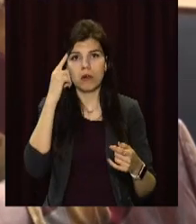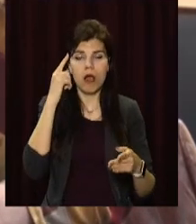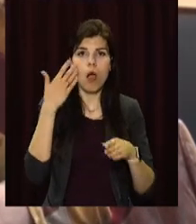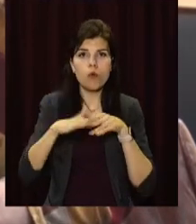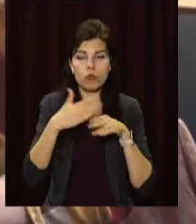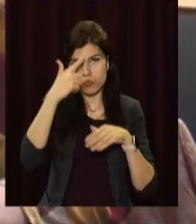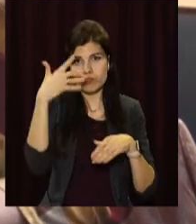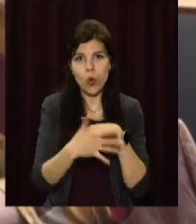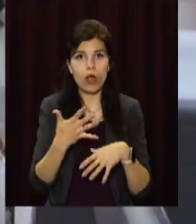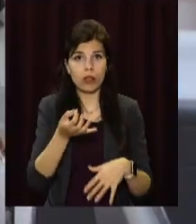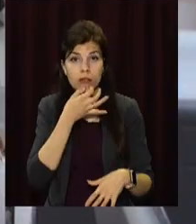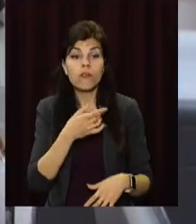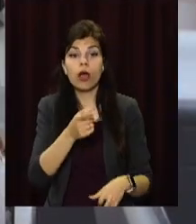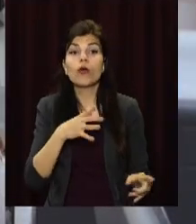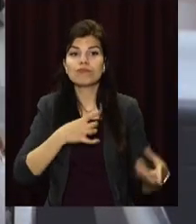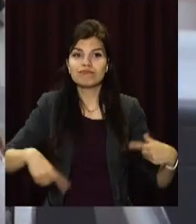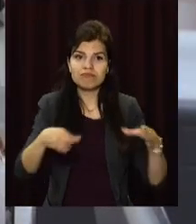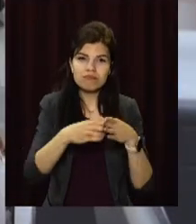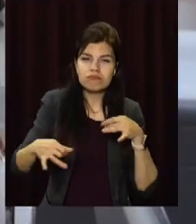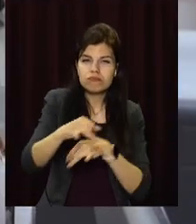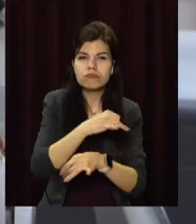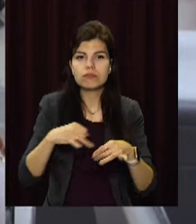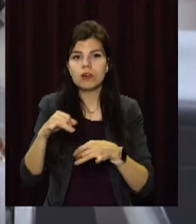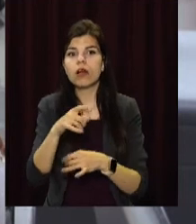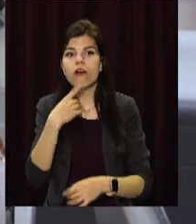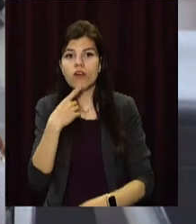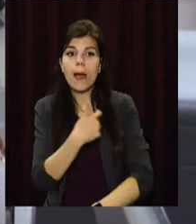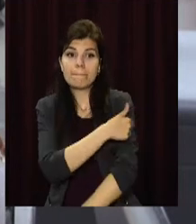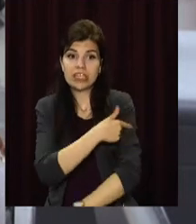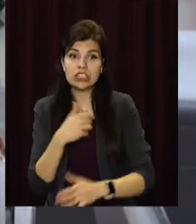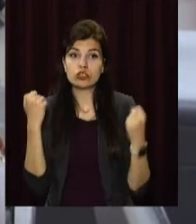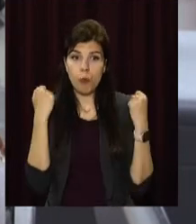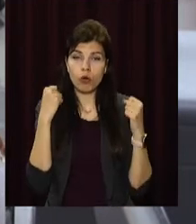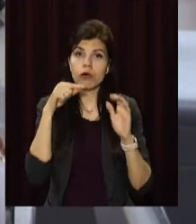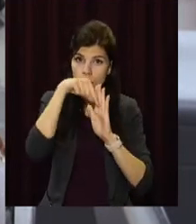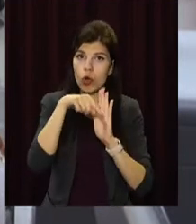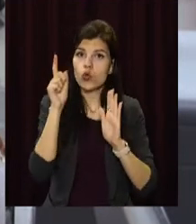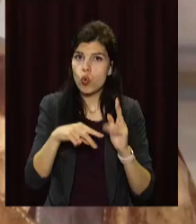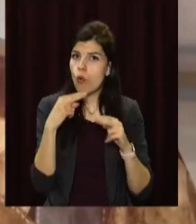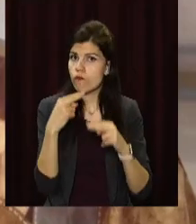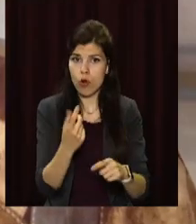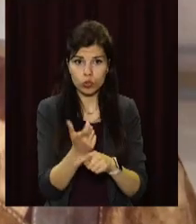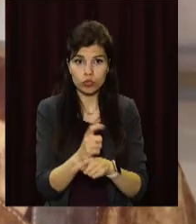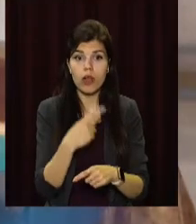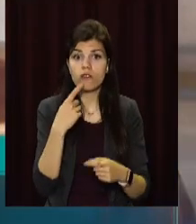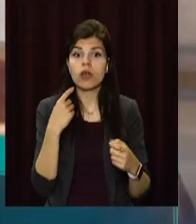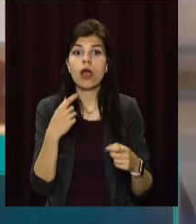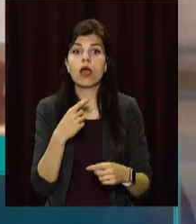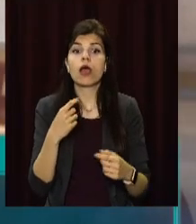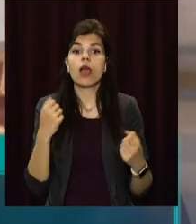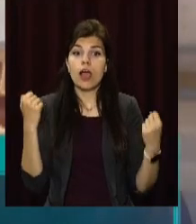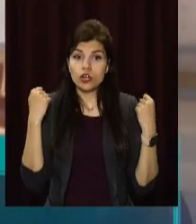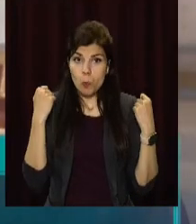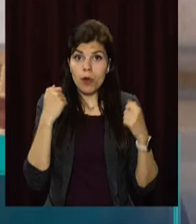супроводження вихованців ДЮСШ. Спеціалісти переконують, медицині у спорті треба приділяти неабияку увагу. Речь спортивної медицини